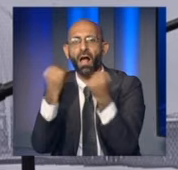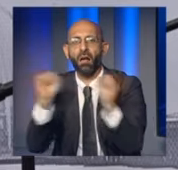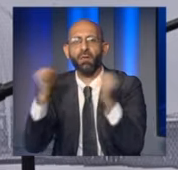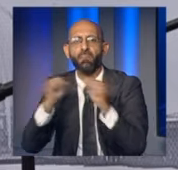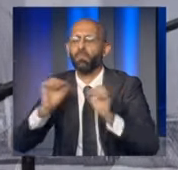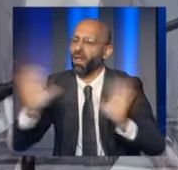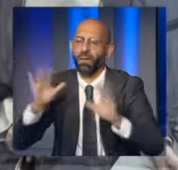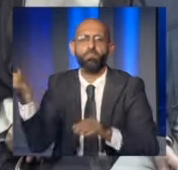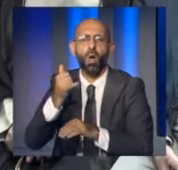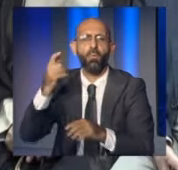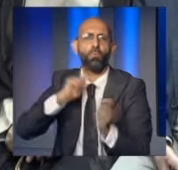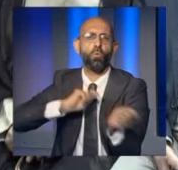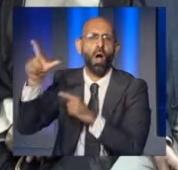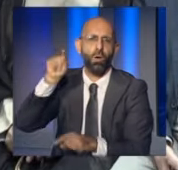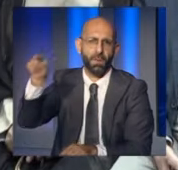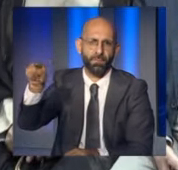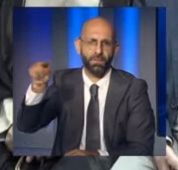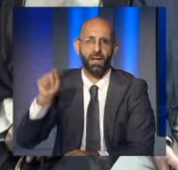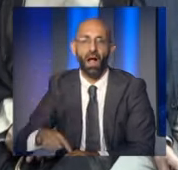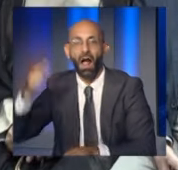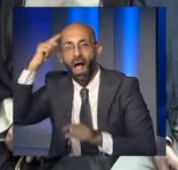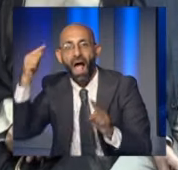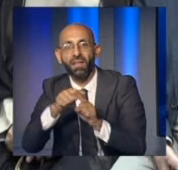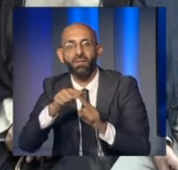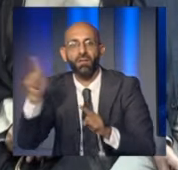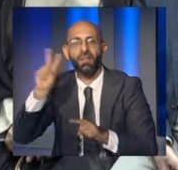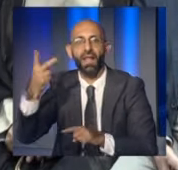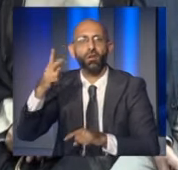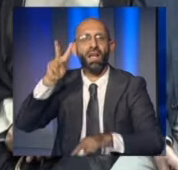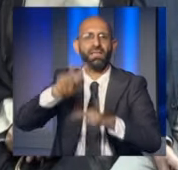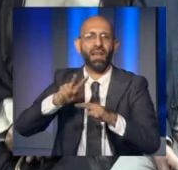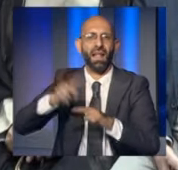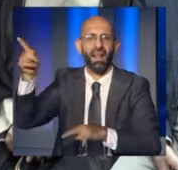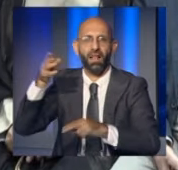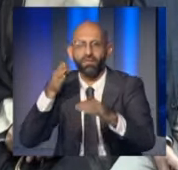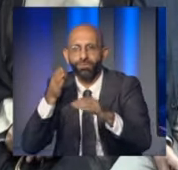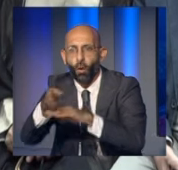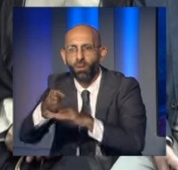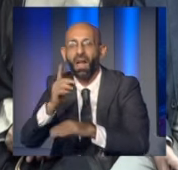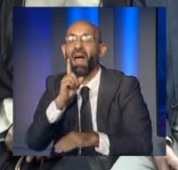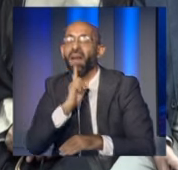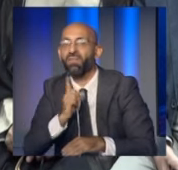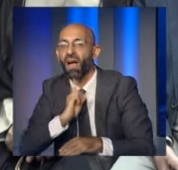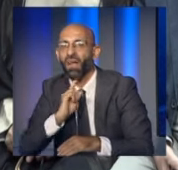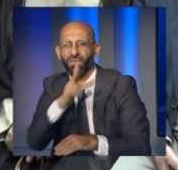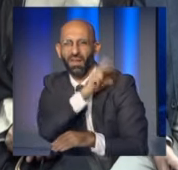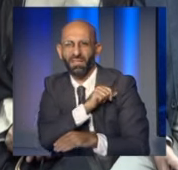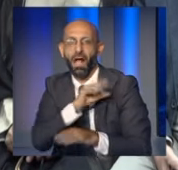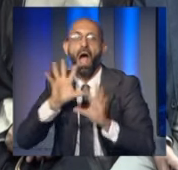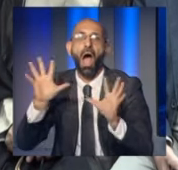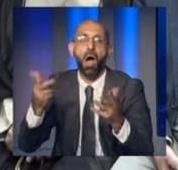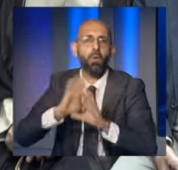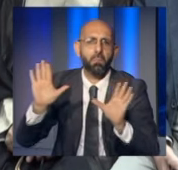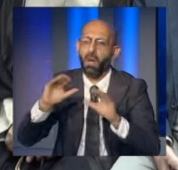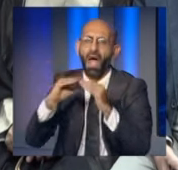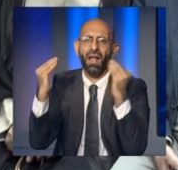قبل، ويمكن ألا يخرج منهم أحد، وبالتالي لا يوجد تحرير للأسرى. وأما في شأن الهدف الثاني الذي طرحه العدو